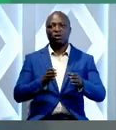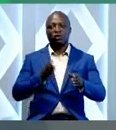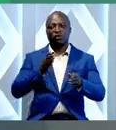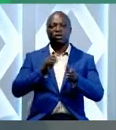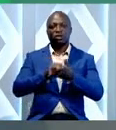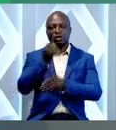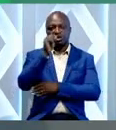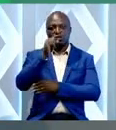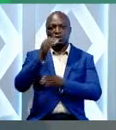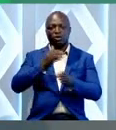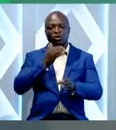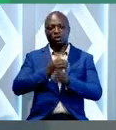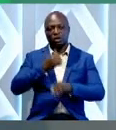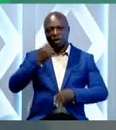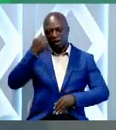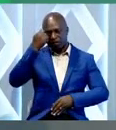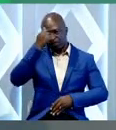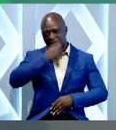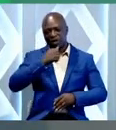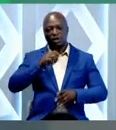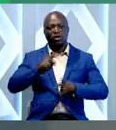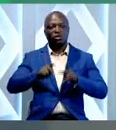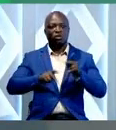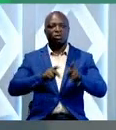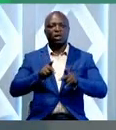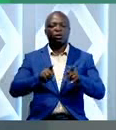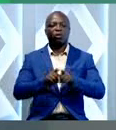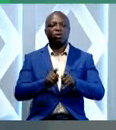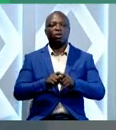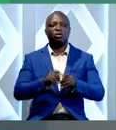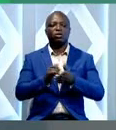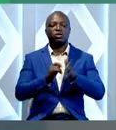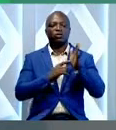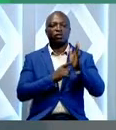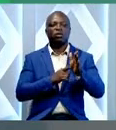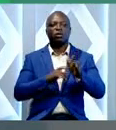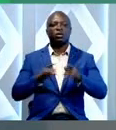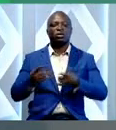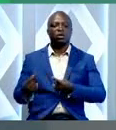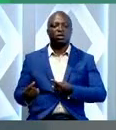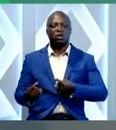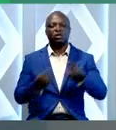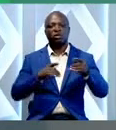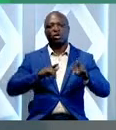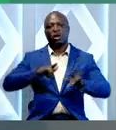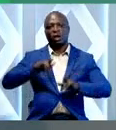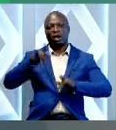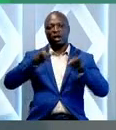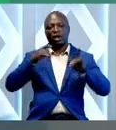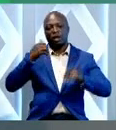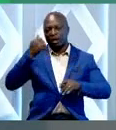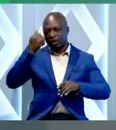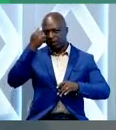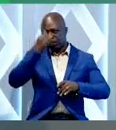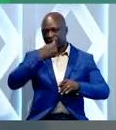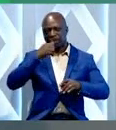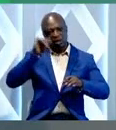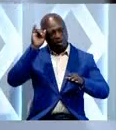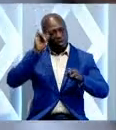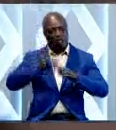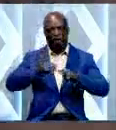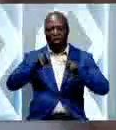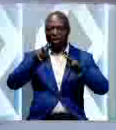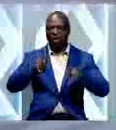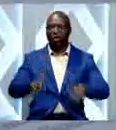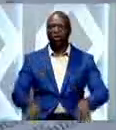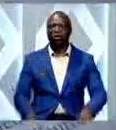sommités du continent africain, son parcours en tant que figure du transport aérien en Afrique, Clarisse Atiklé.